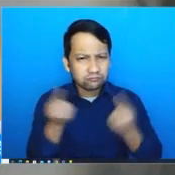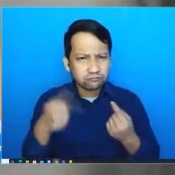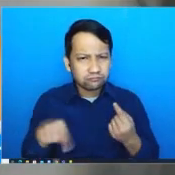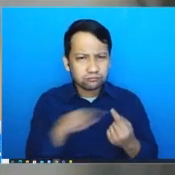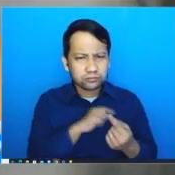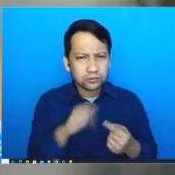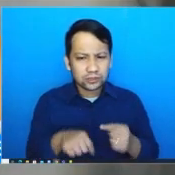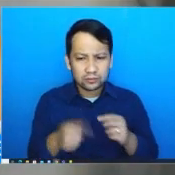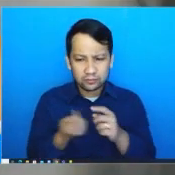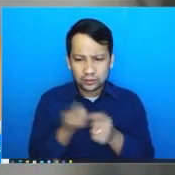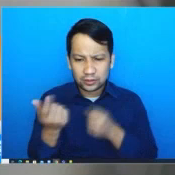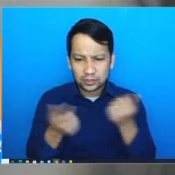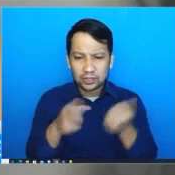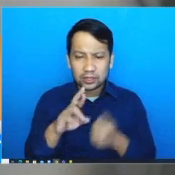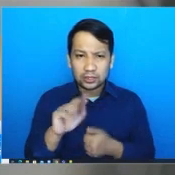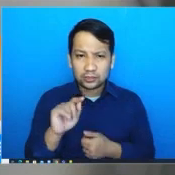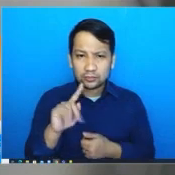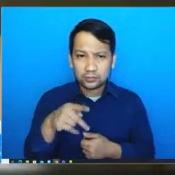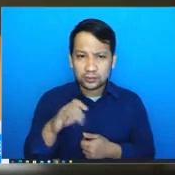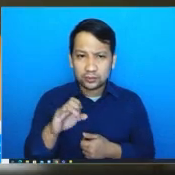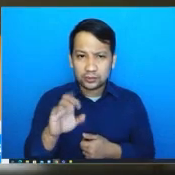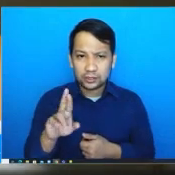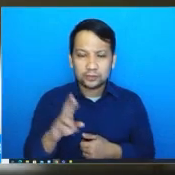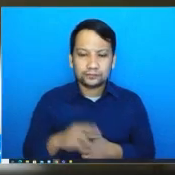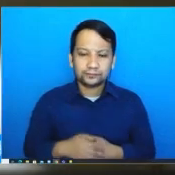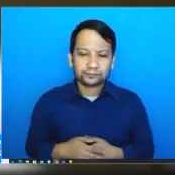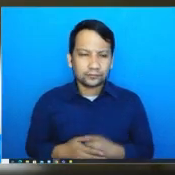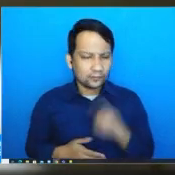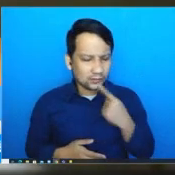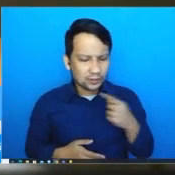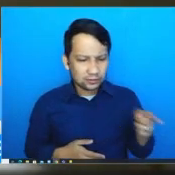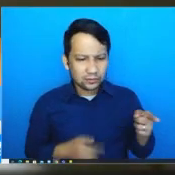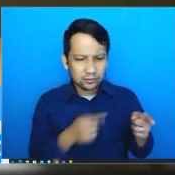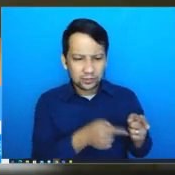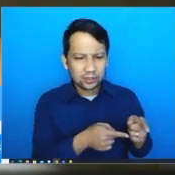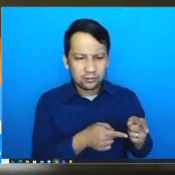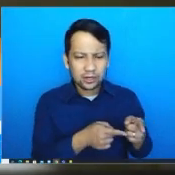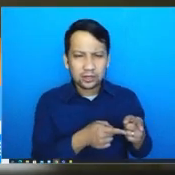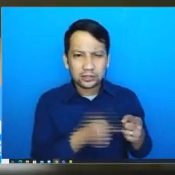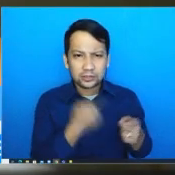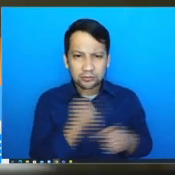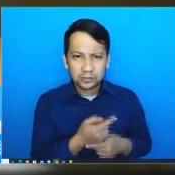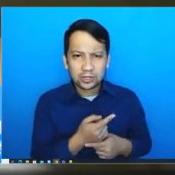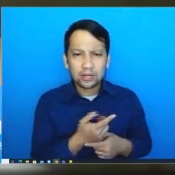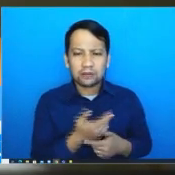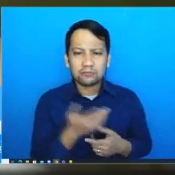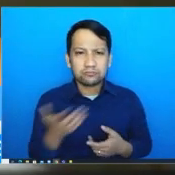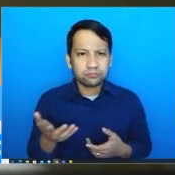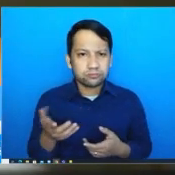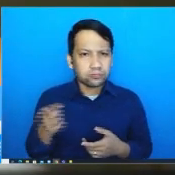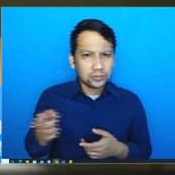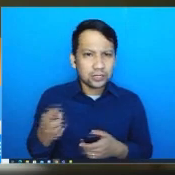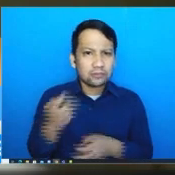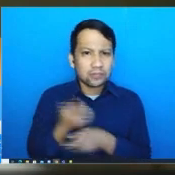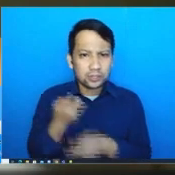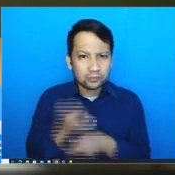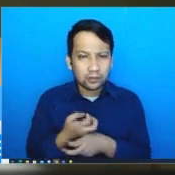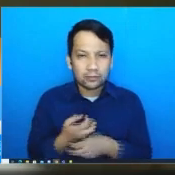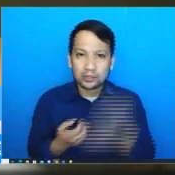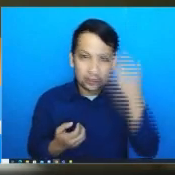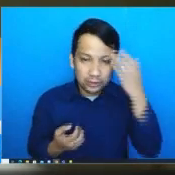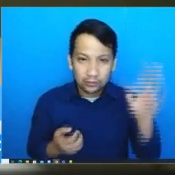travel requirement. Sabi nila, dahil sila mag-i-implement, mahirapan sila dahil hindi alam paano